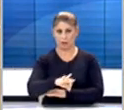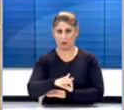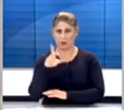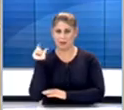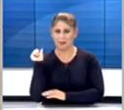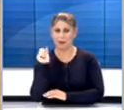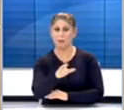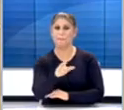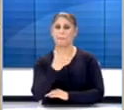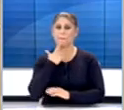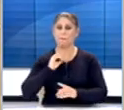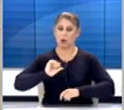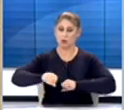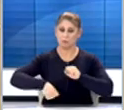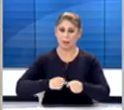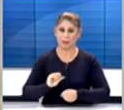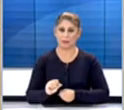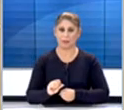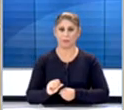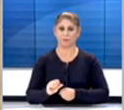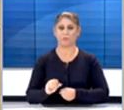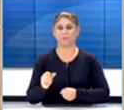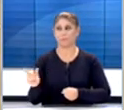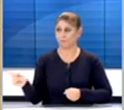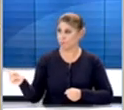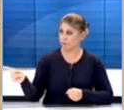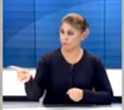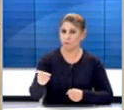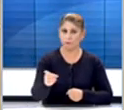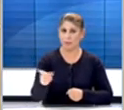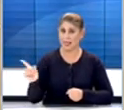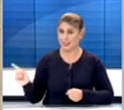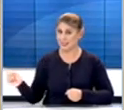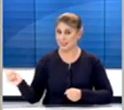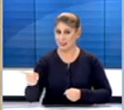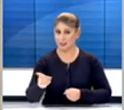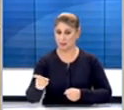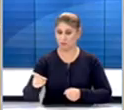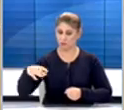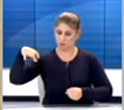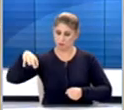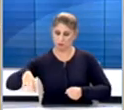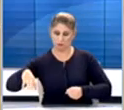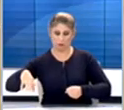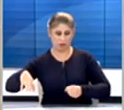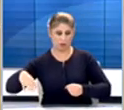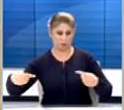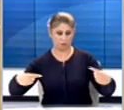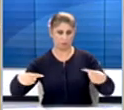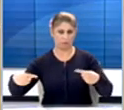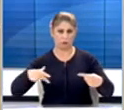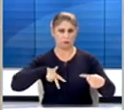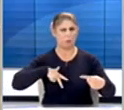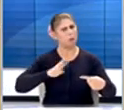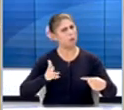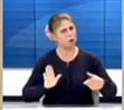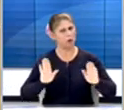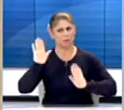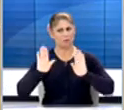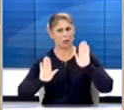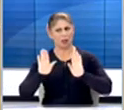μήνυμα ότι στην προσπάθειά σας να καταστείτε εσείς ο πόλος απέναντι στην κυβέρνηση και μπορεί πράγματι δημοσκοπικά αυτό